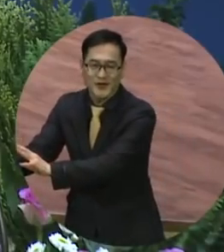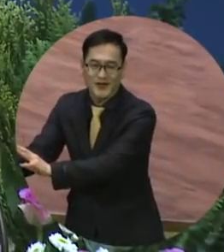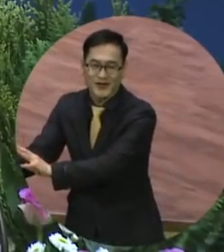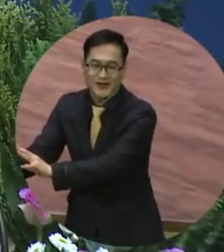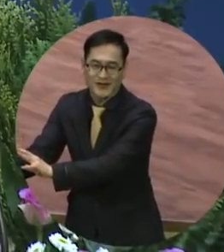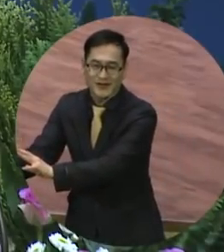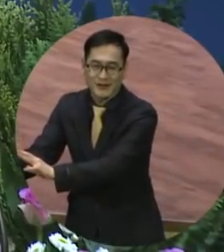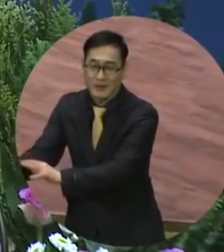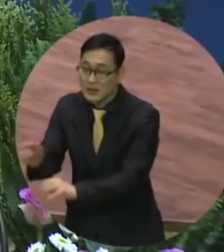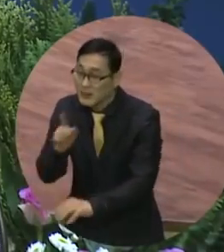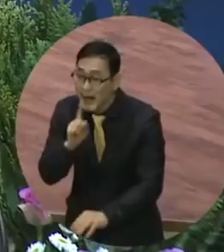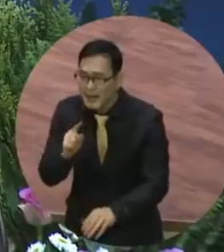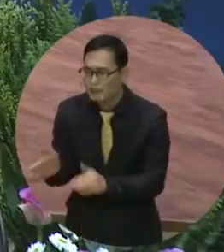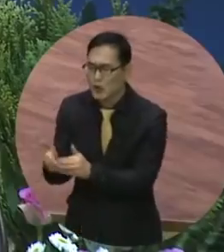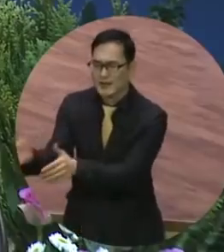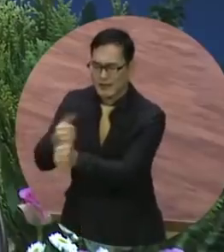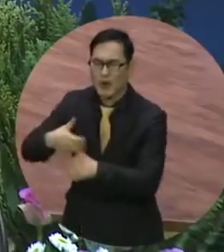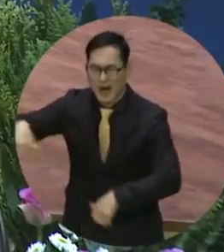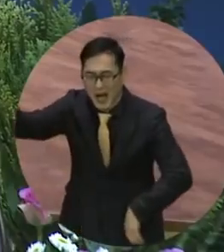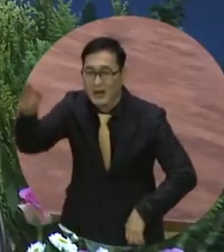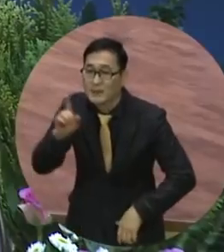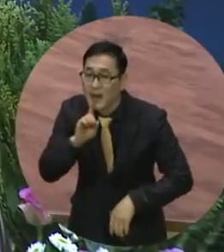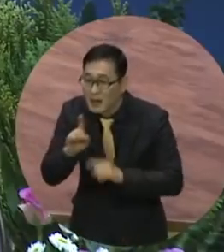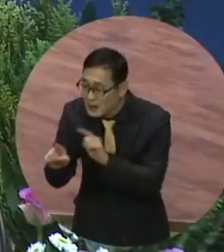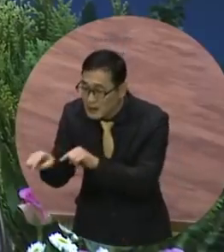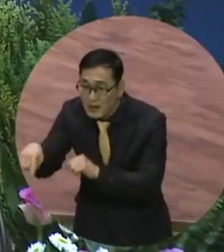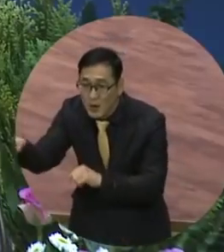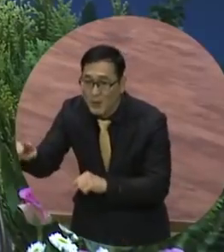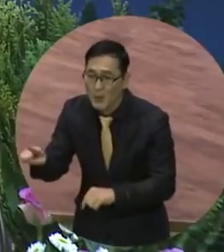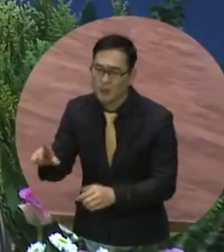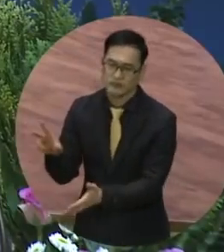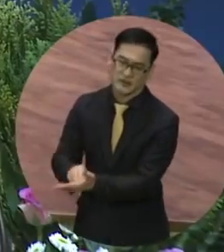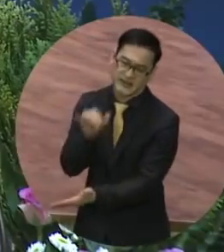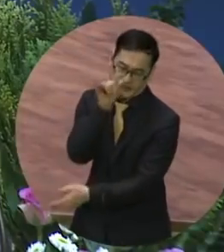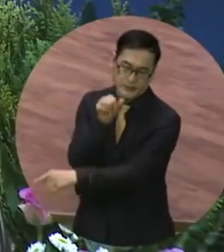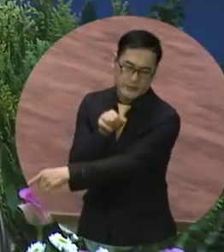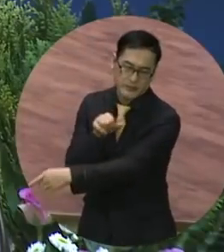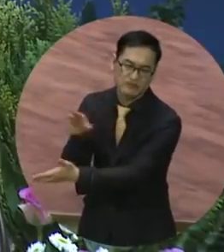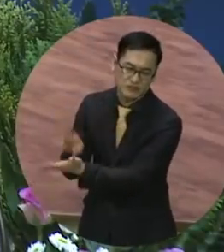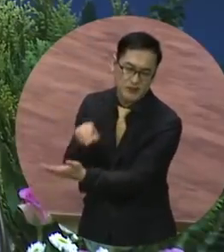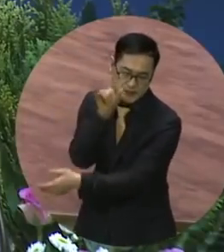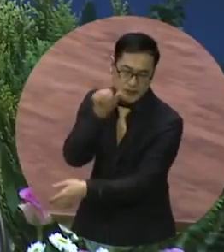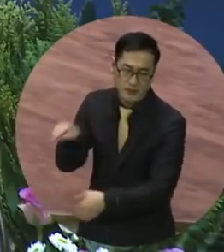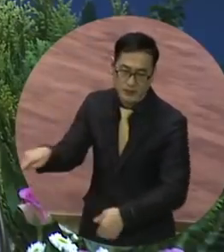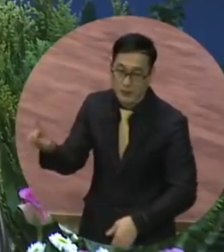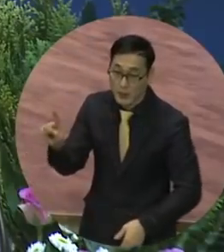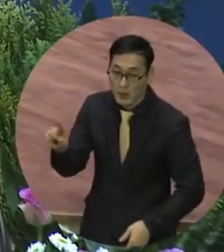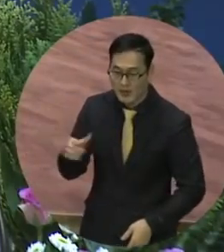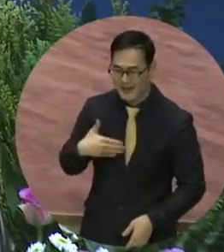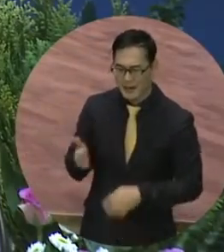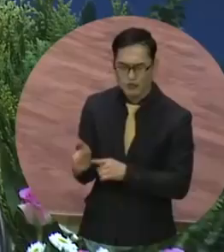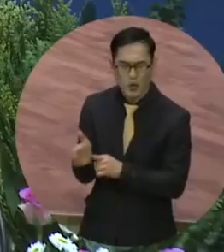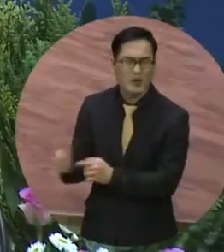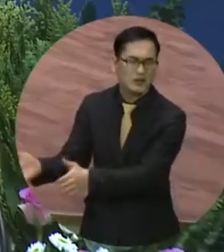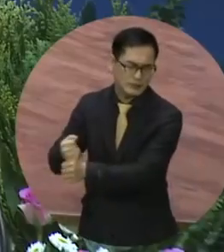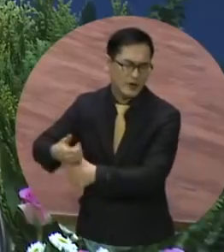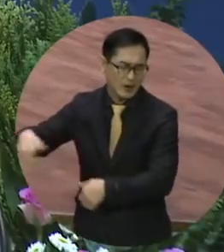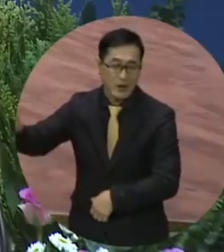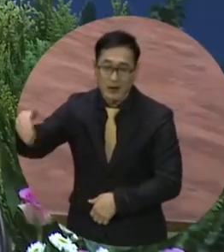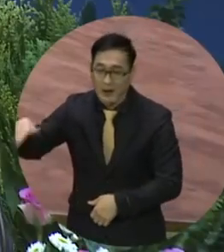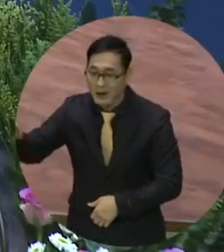아주 이 말은요 영적으로 보면은 굉장히 심각한 말이에요. 나는 물고기 잡으러